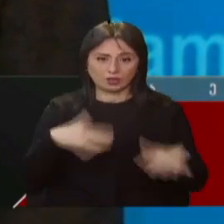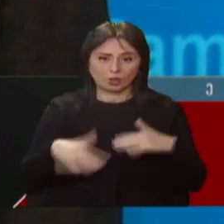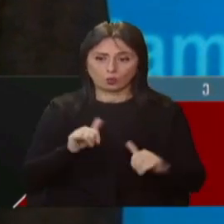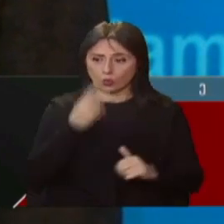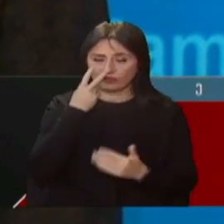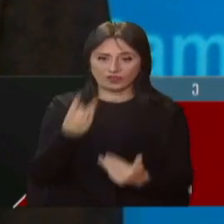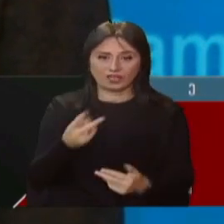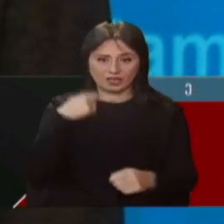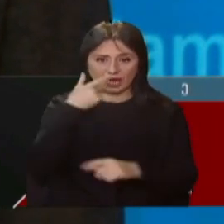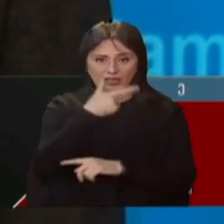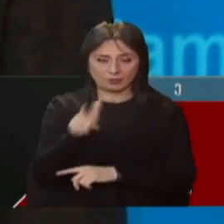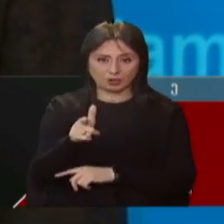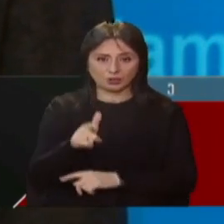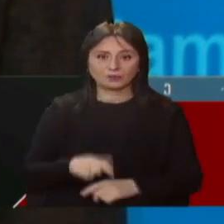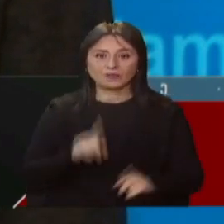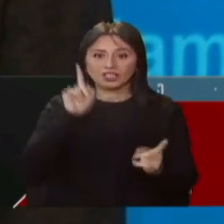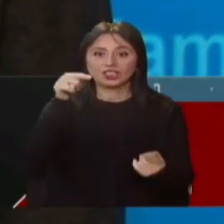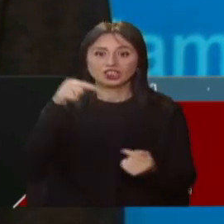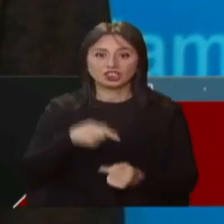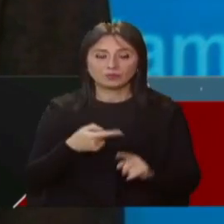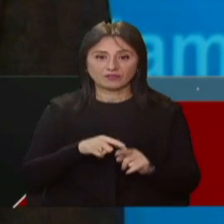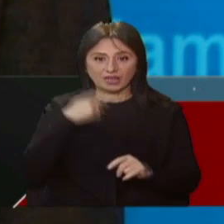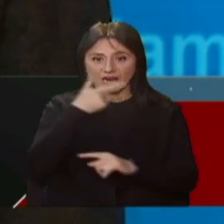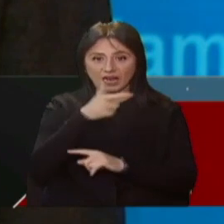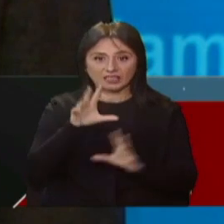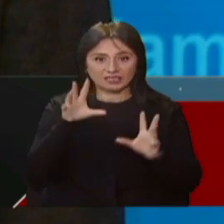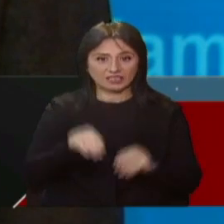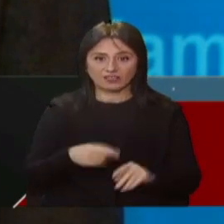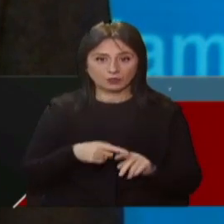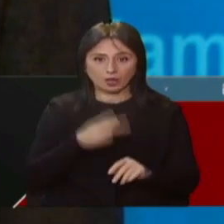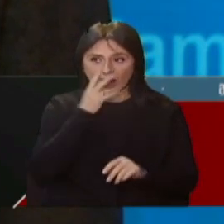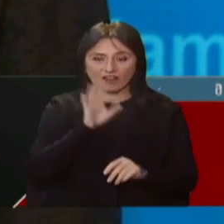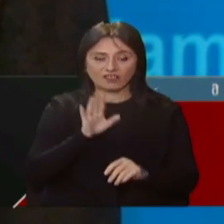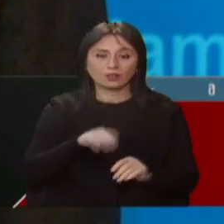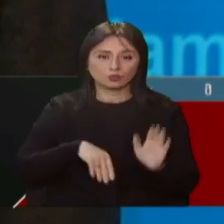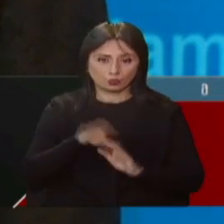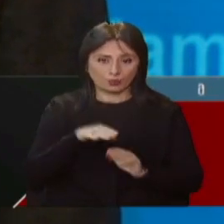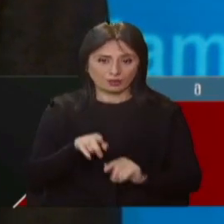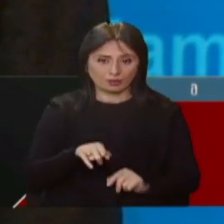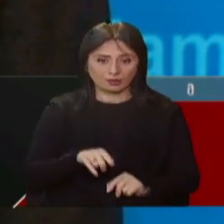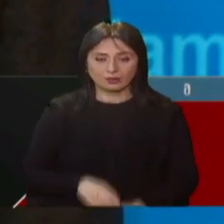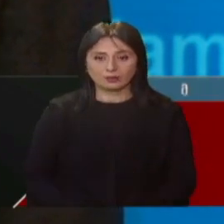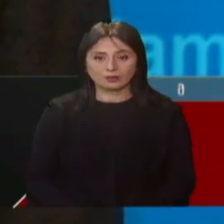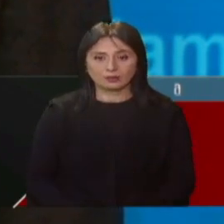rogori chven vikhilet kadrebshi. Și să bem noi aset cadrele, să arătăm toată arvichilă otrolul meu, că te se ignema magram.